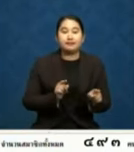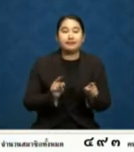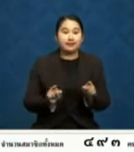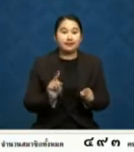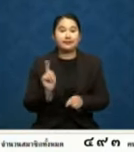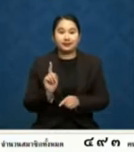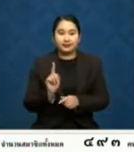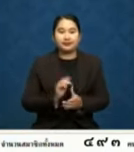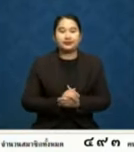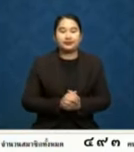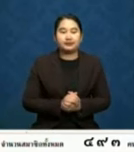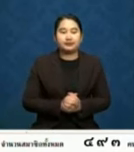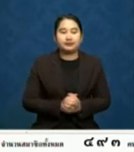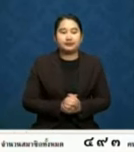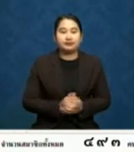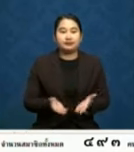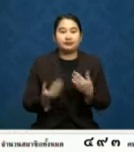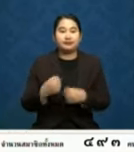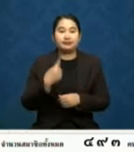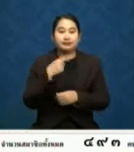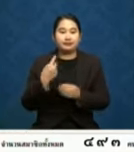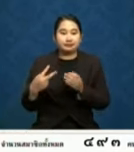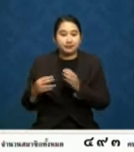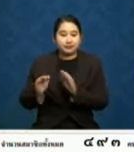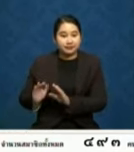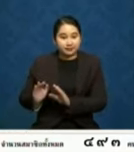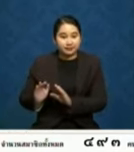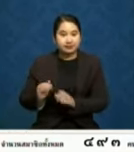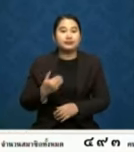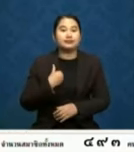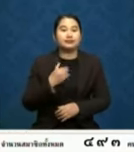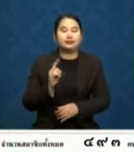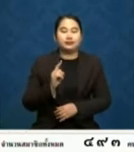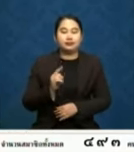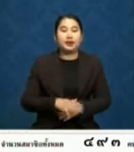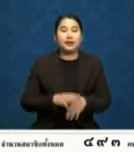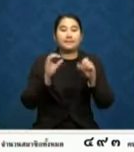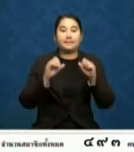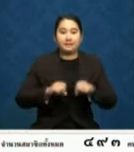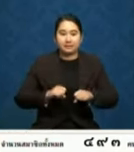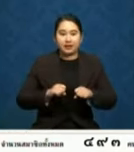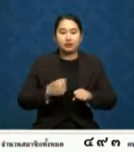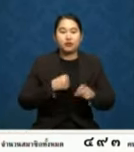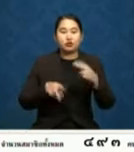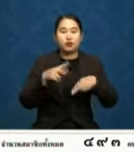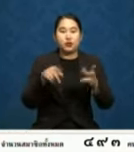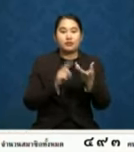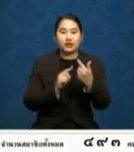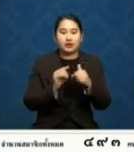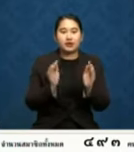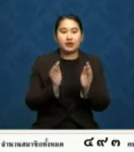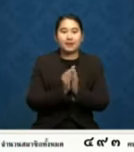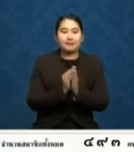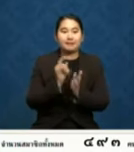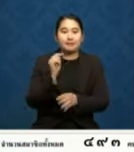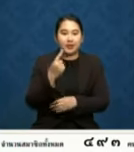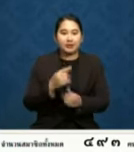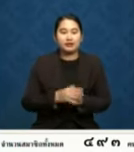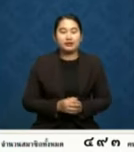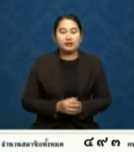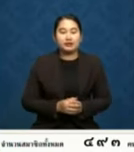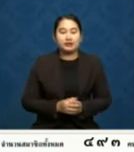ความเห็นและผู้แปรยติที่ขอสวรคำแปรยตินะครับขอลงมติเขอตรวจสอบองค์ประชุมอีกครั้งนึงนะครับท่าน